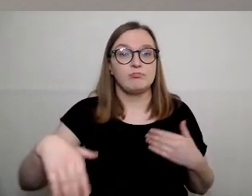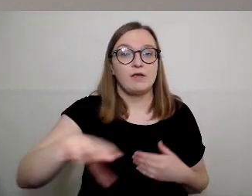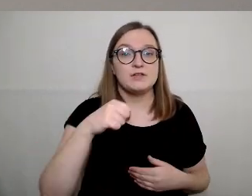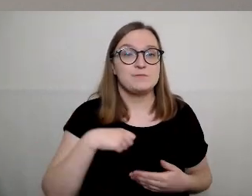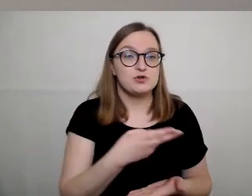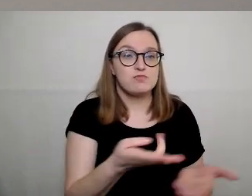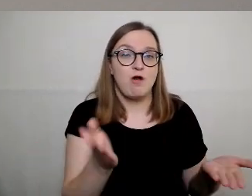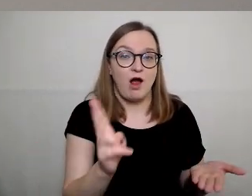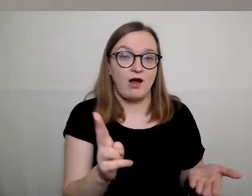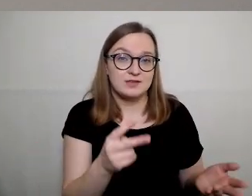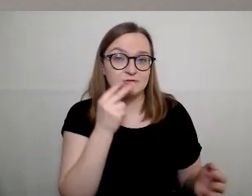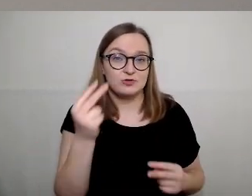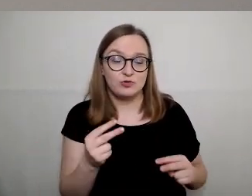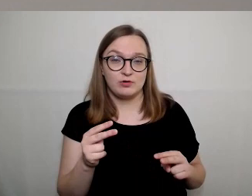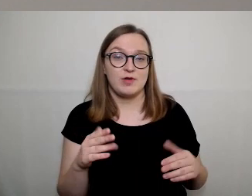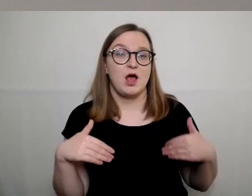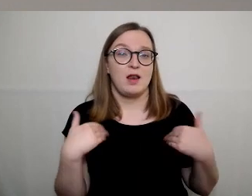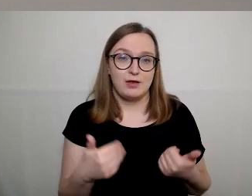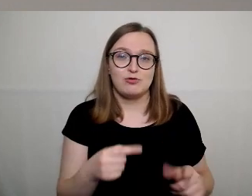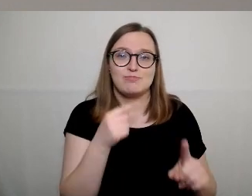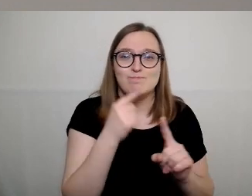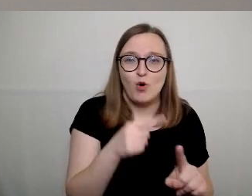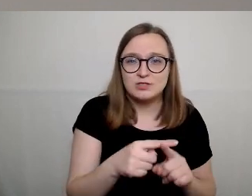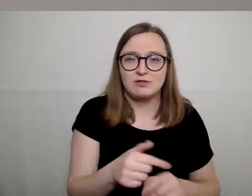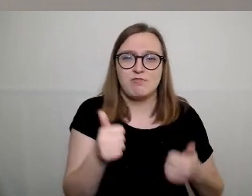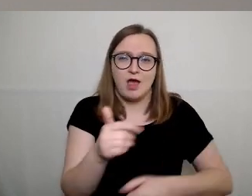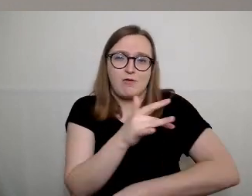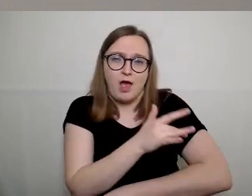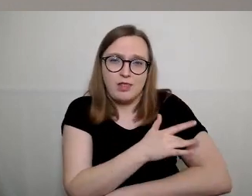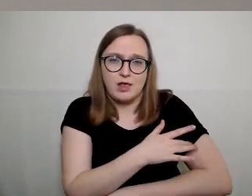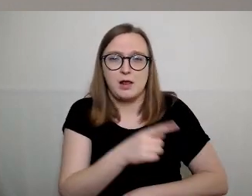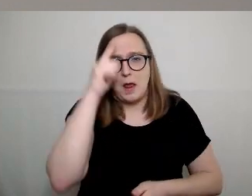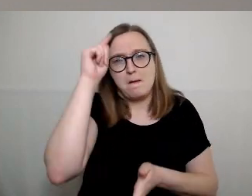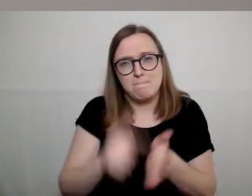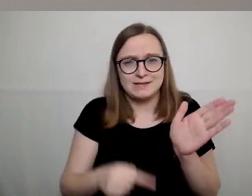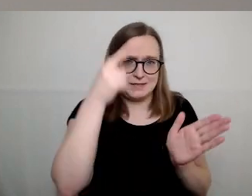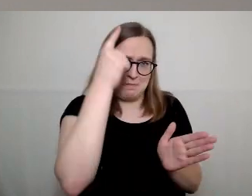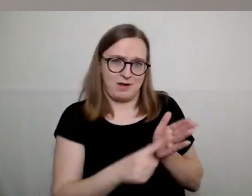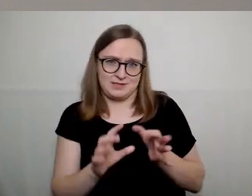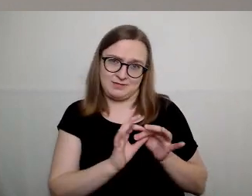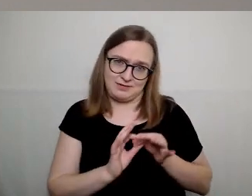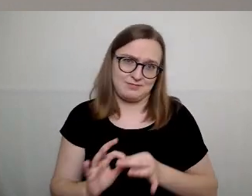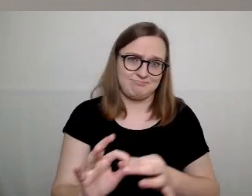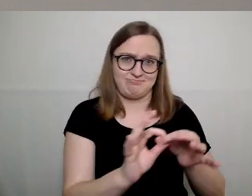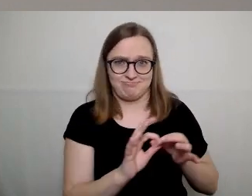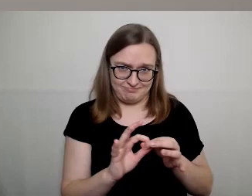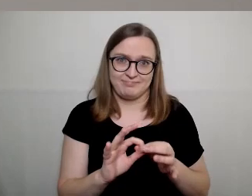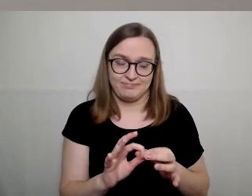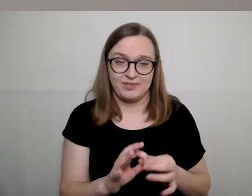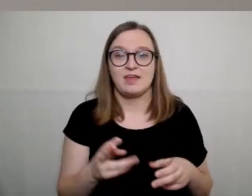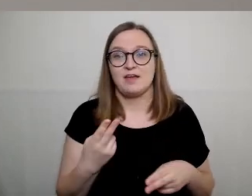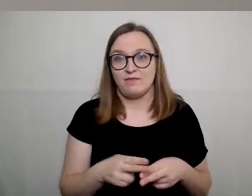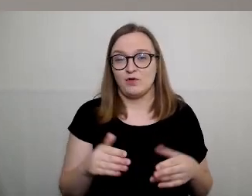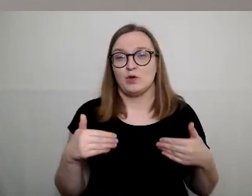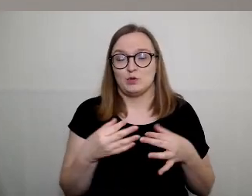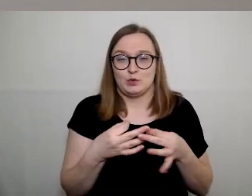linkiu daugiau pozityvumo, daugiau geros energijos ir pasitikėjimo vieni kitais. Todėl siūlau balsuoti